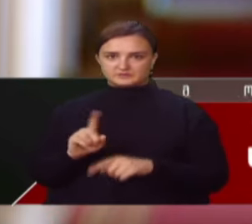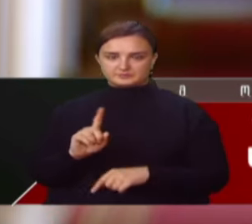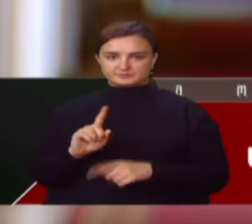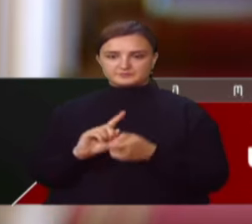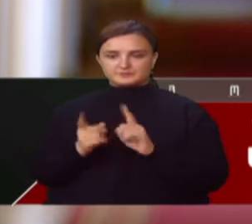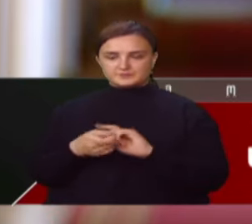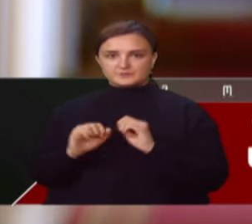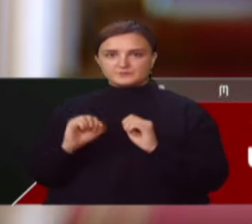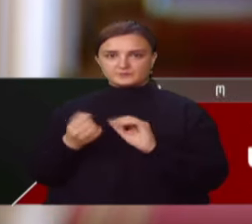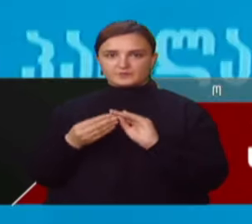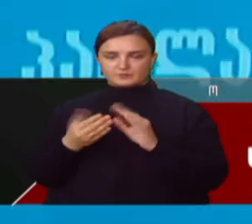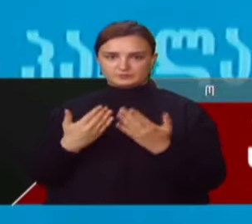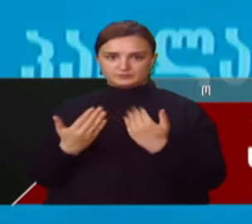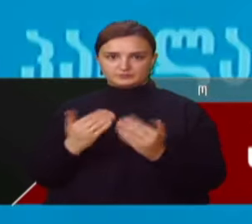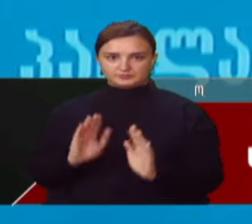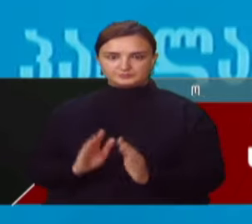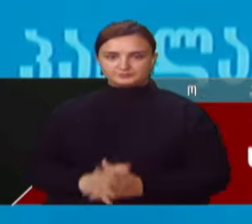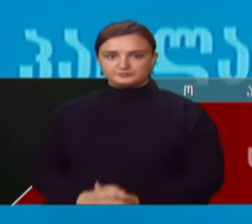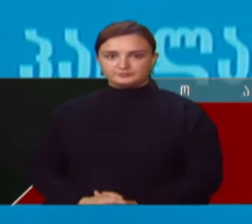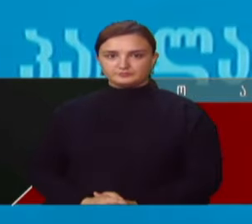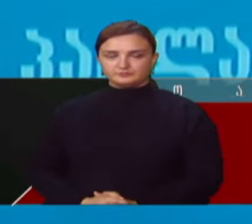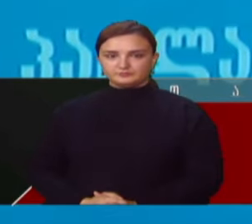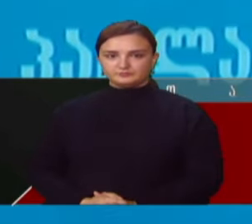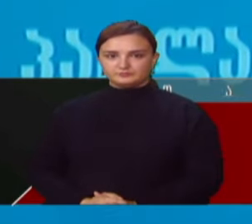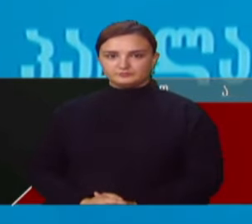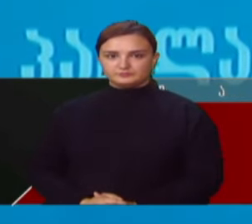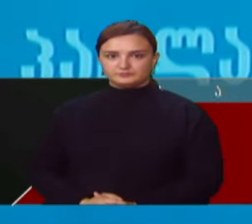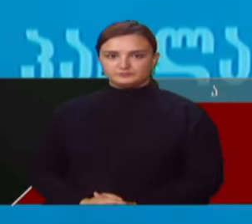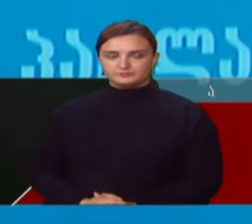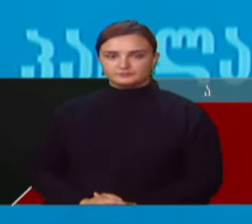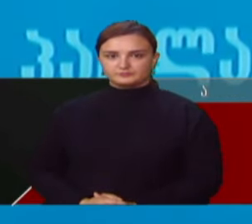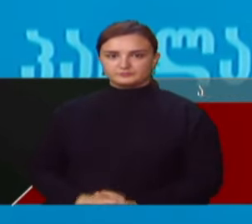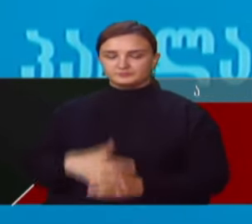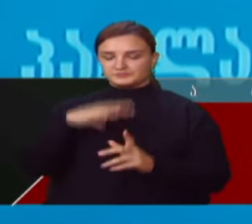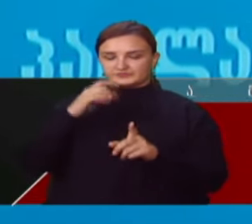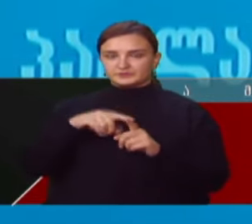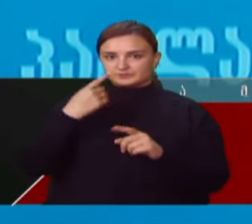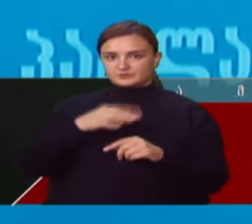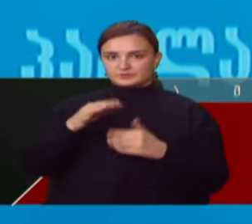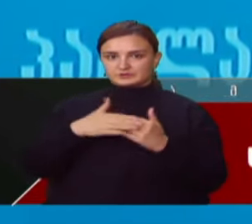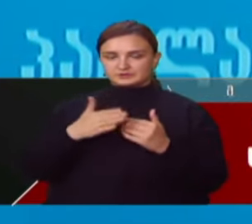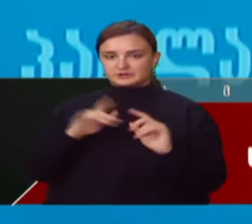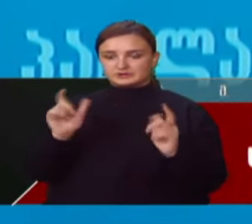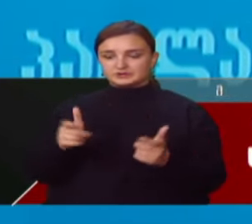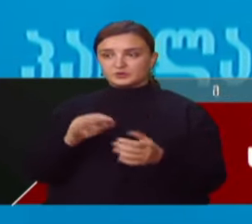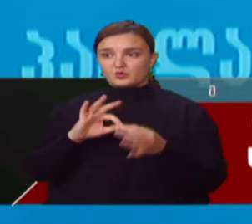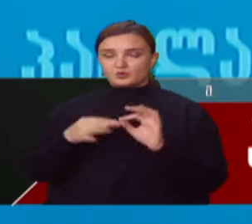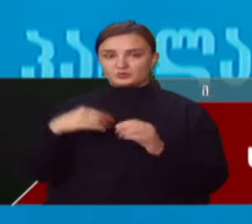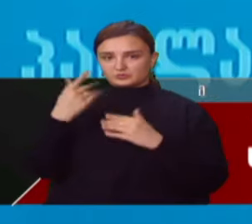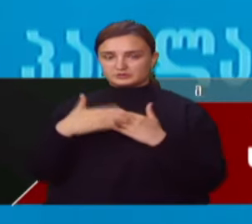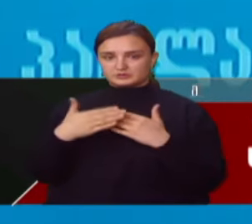არამედ მეგობრული ურთიერთობებით. ჩვენ გვესმის ბევრი საუბარი სანქციებზე, მაგრამ ერთი კონკრეტული შემთხვევაც აქამდე არ დამდგარა. პირადად